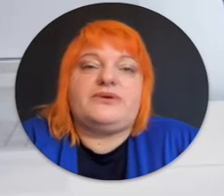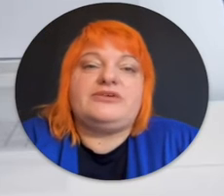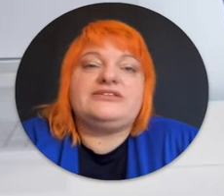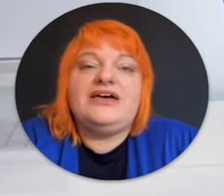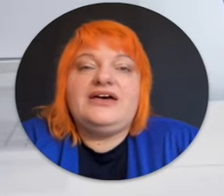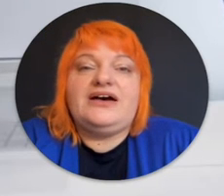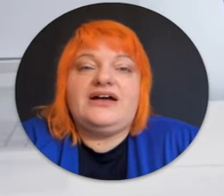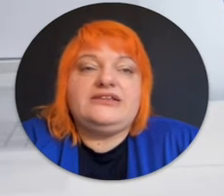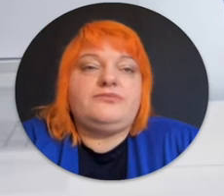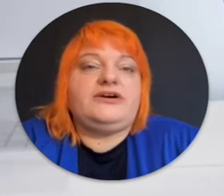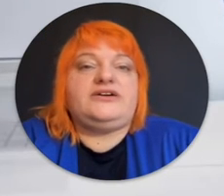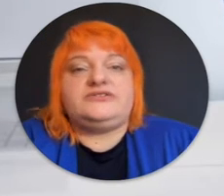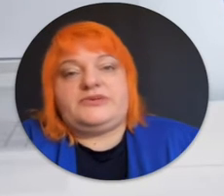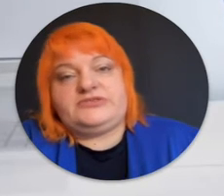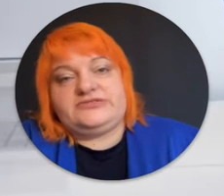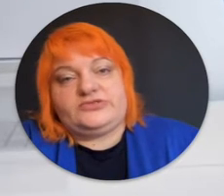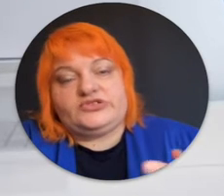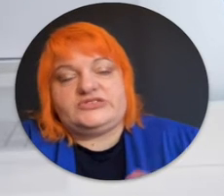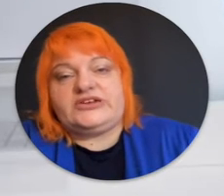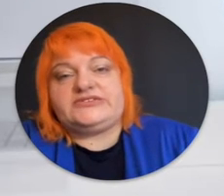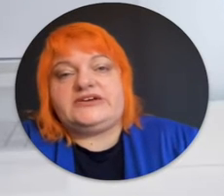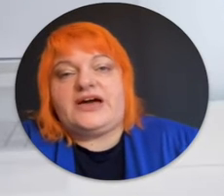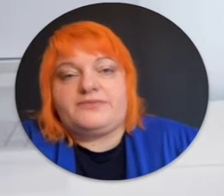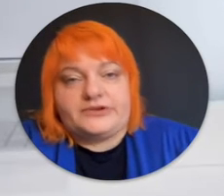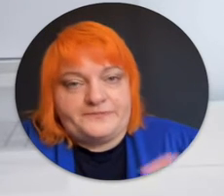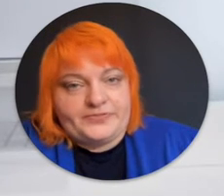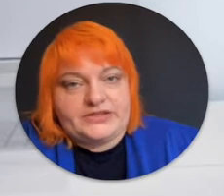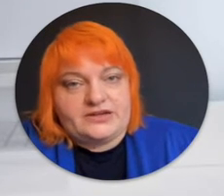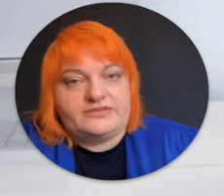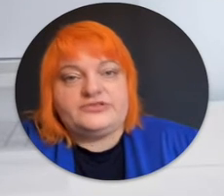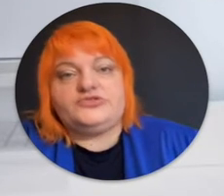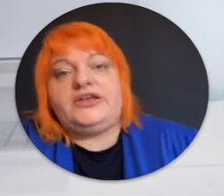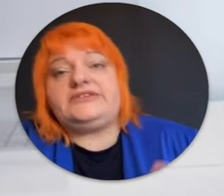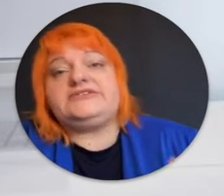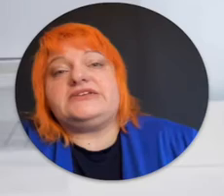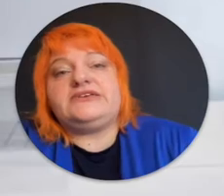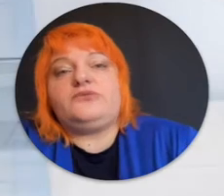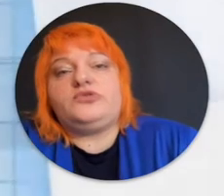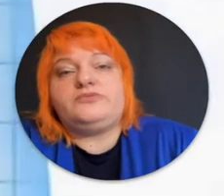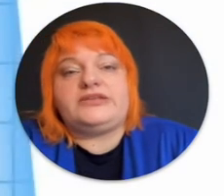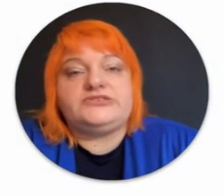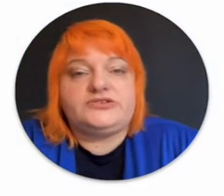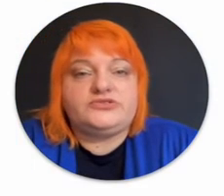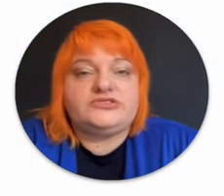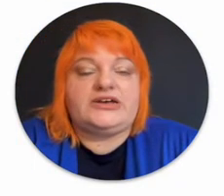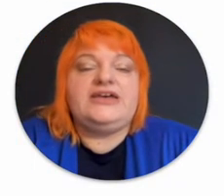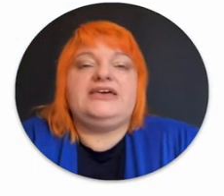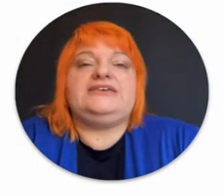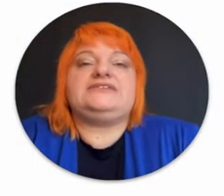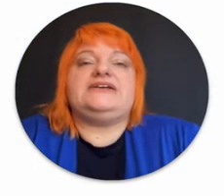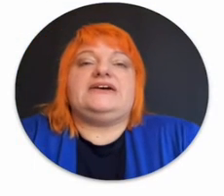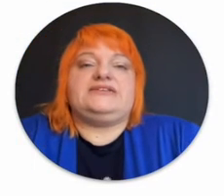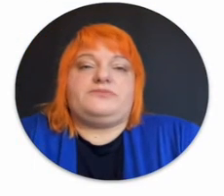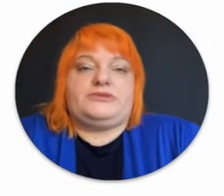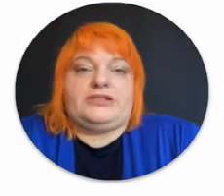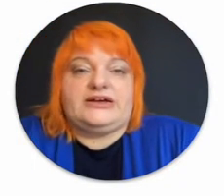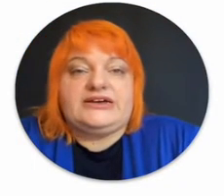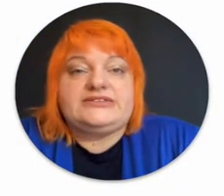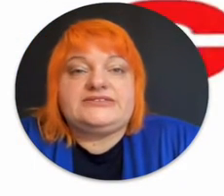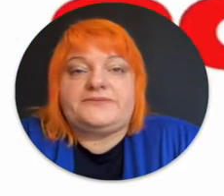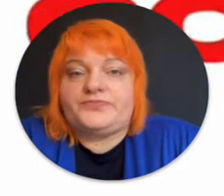в данный момент, либо записываются с разных камер видеоряд, и затем он монтируется, если